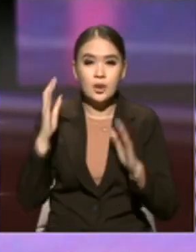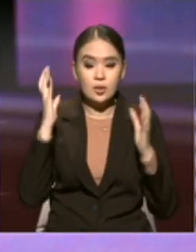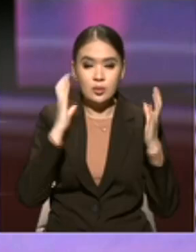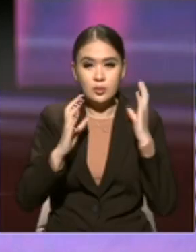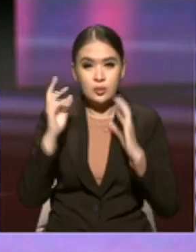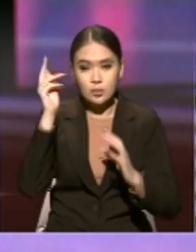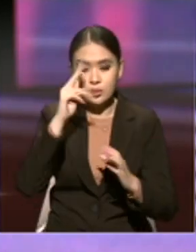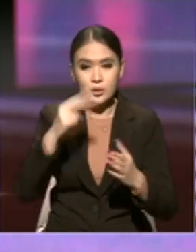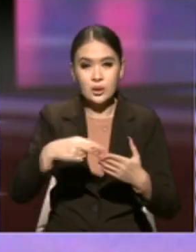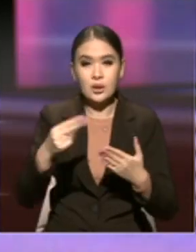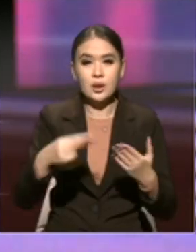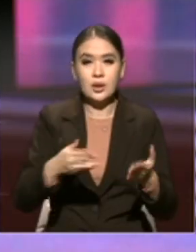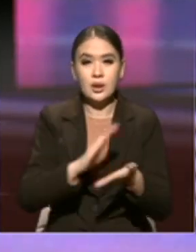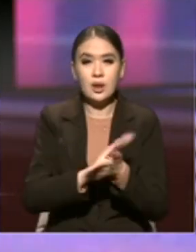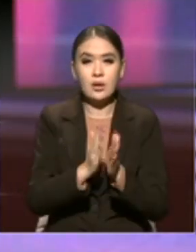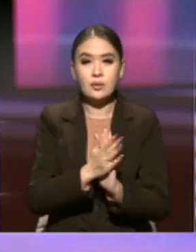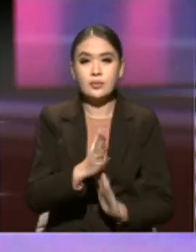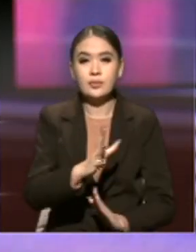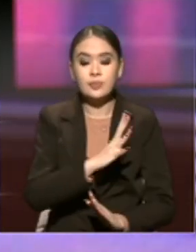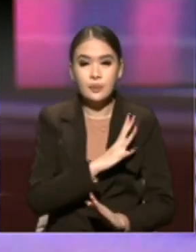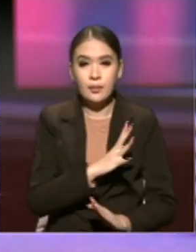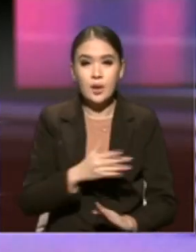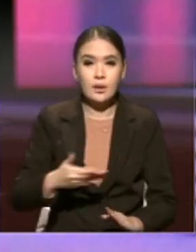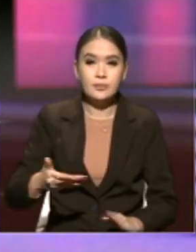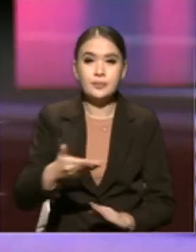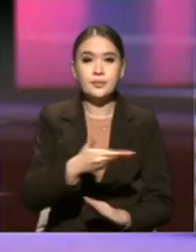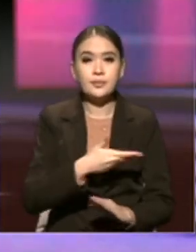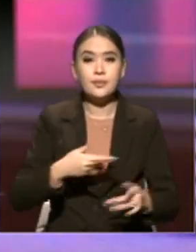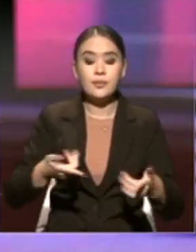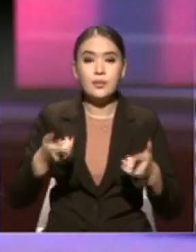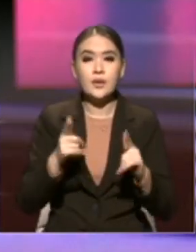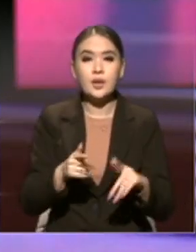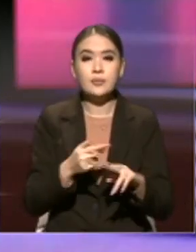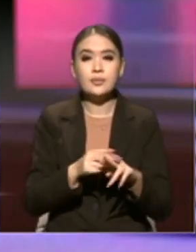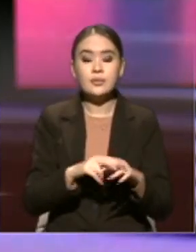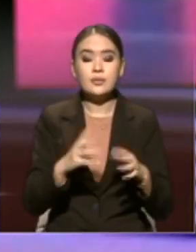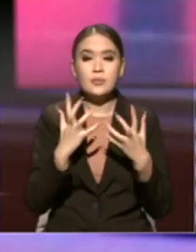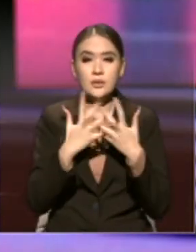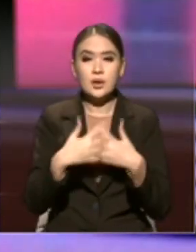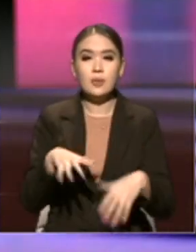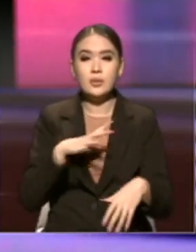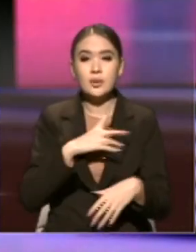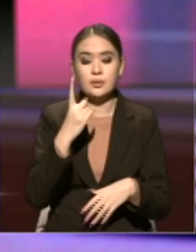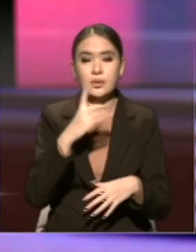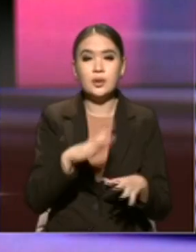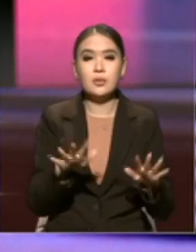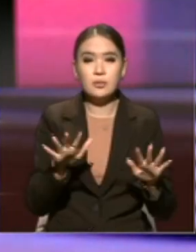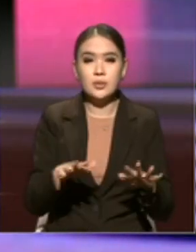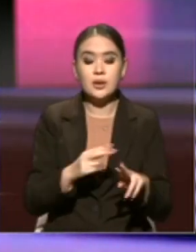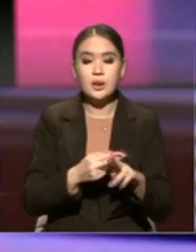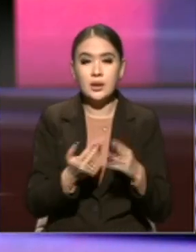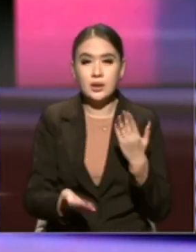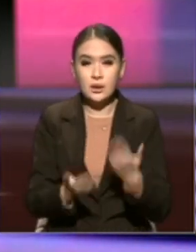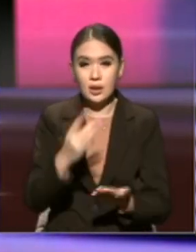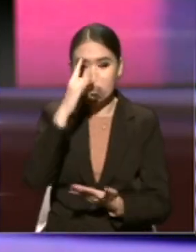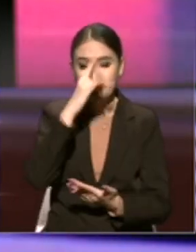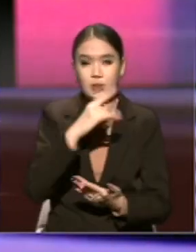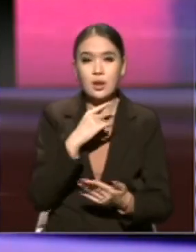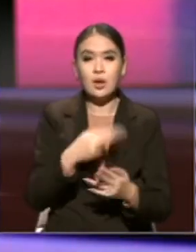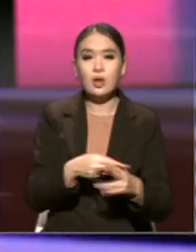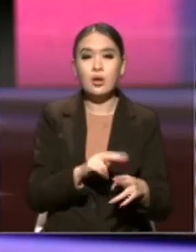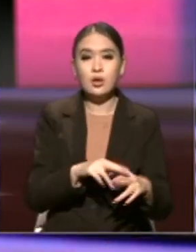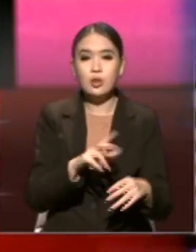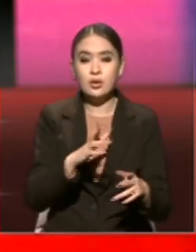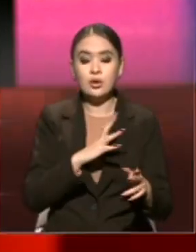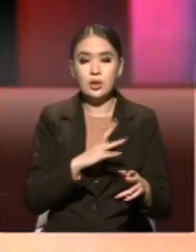орындарымен келісімге қойылды. Біздің бөлінгеніміз, қараңыздар, біз былайша есептедік бірінші кезекте. Егер Қазақстан қарулы күштерінің жалпы